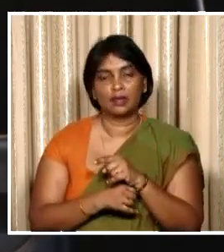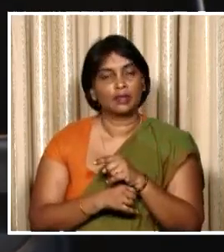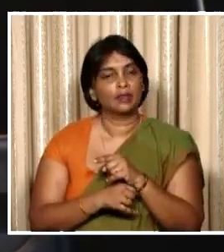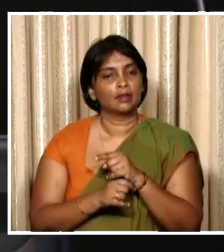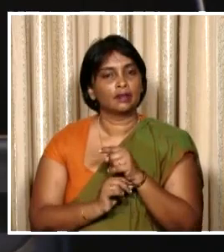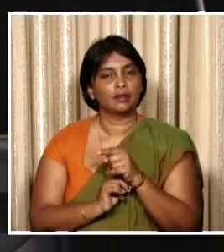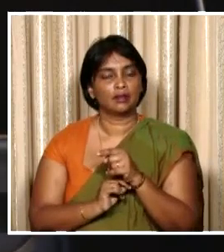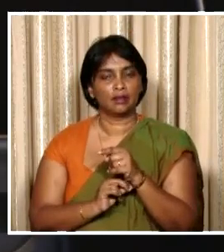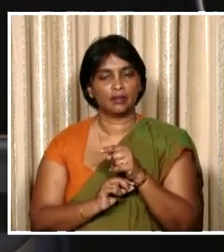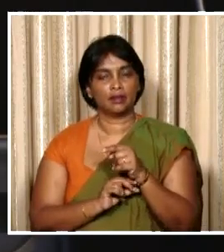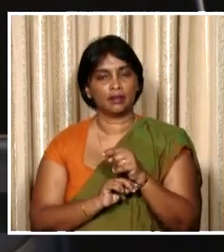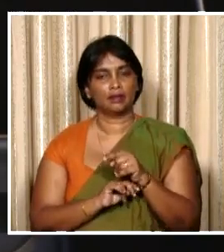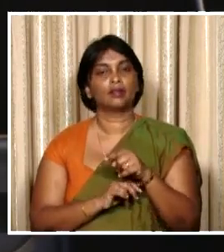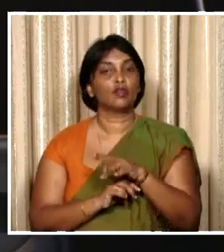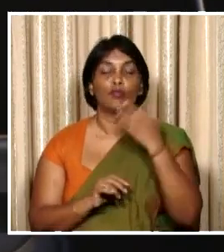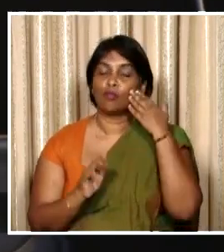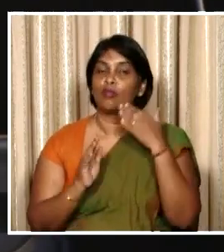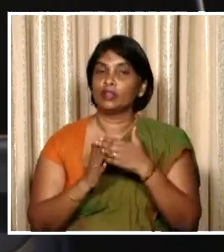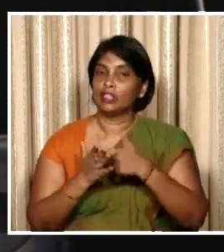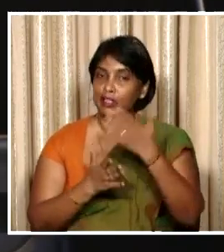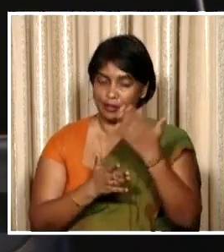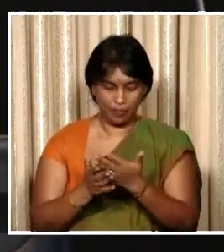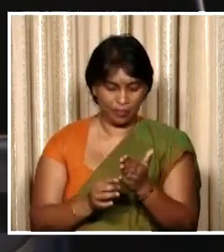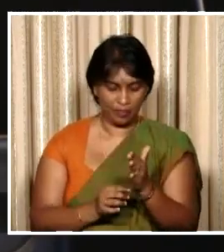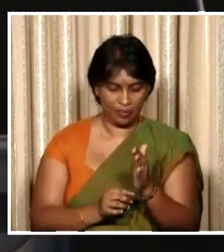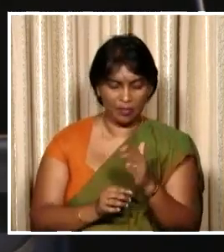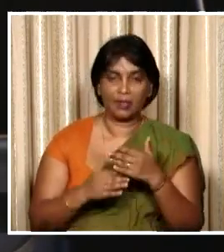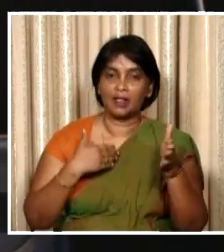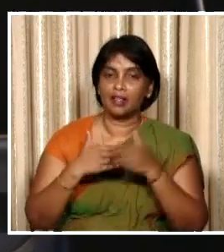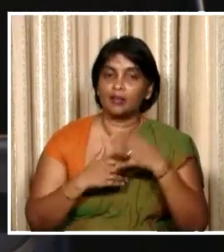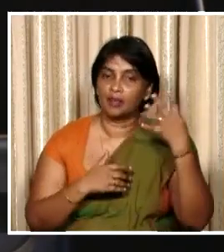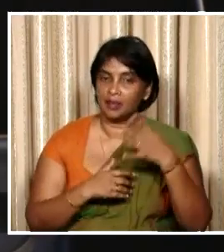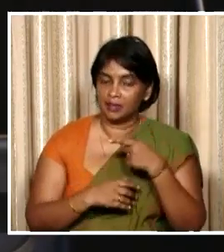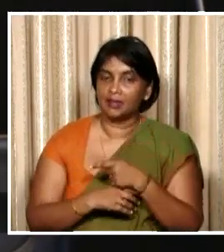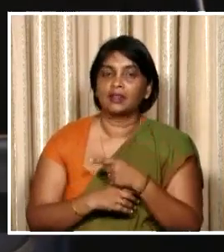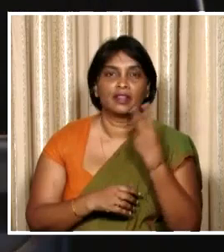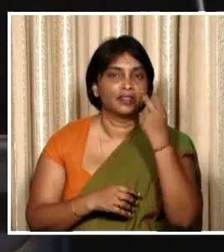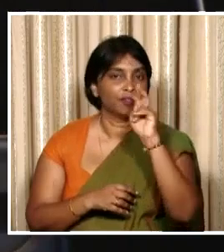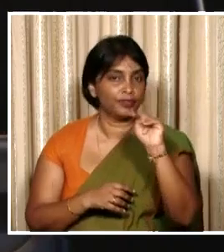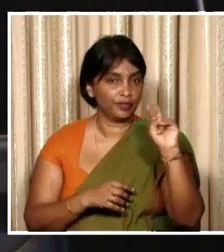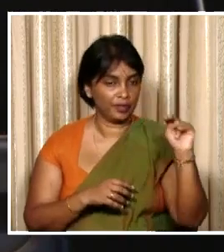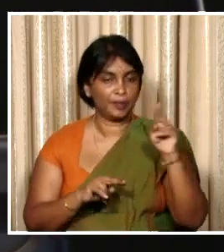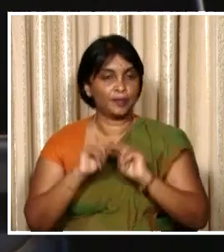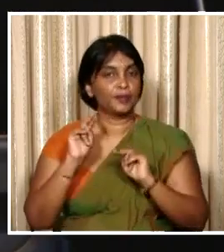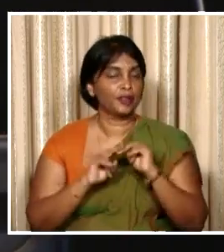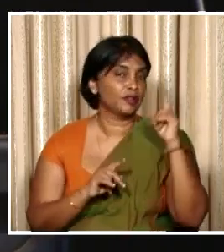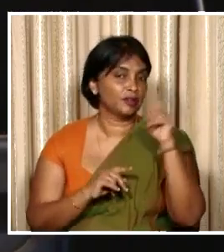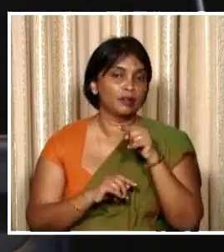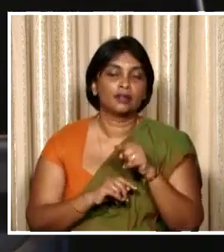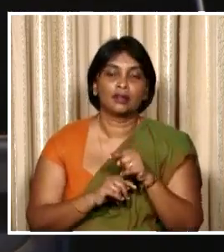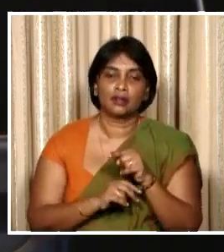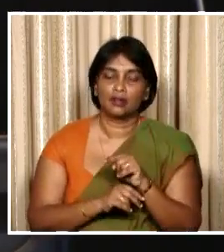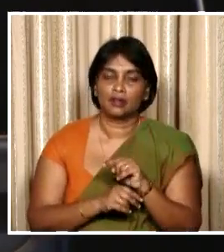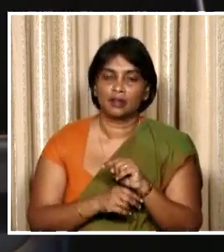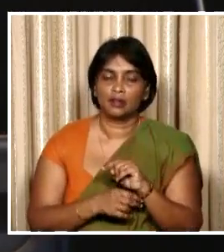2008 දෙසැම්බර් පහ ඒ සම්බන්ධ වාර්තාව. ඇමනුම් හතර 2020 පෙබරවාරි මස පළමවෙනිදා අරු